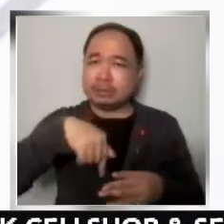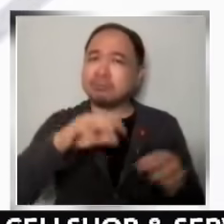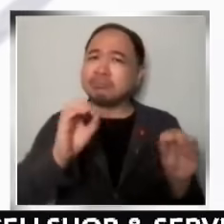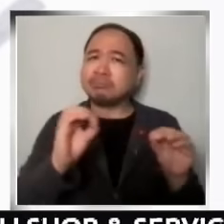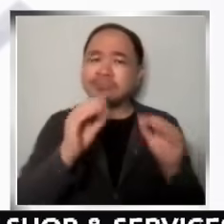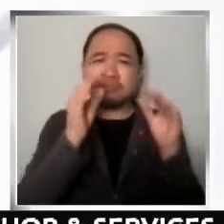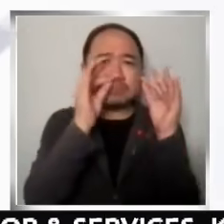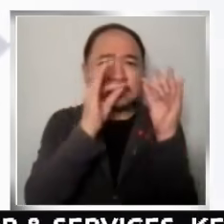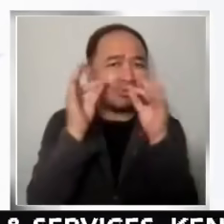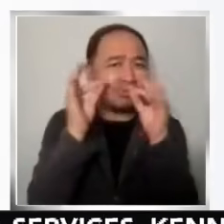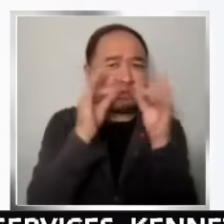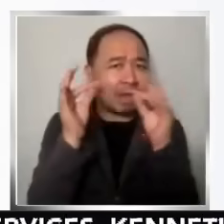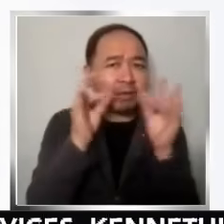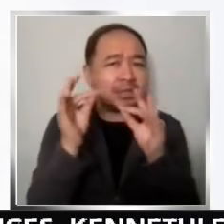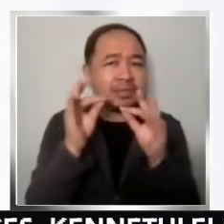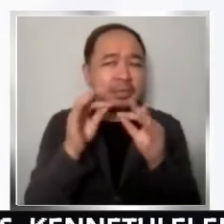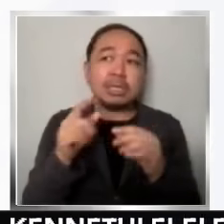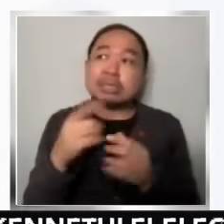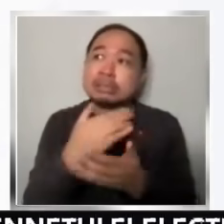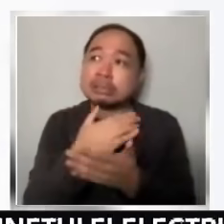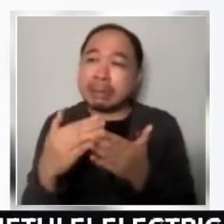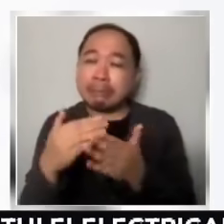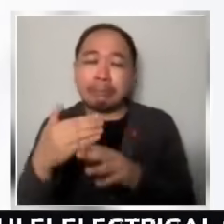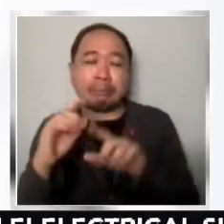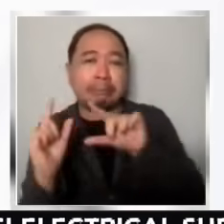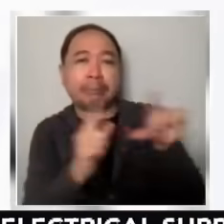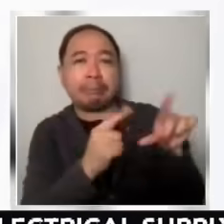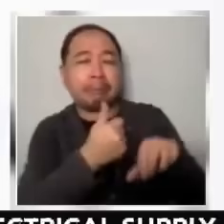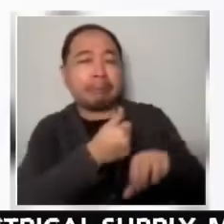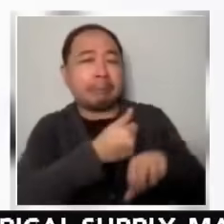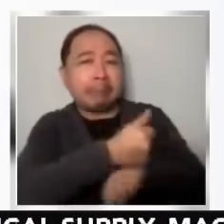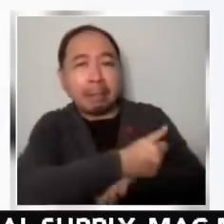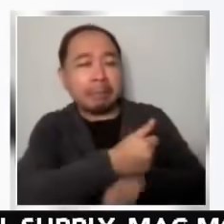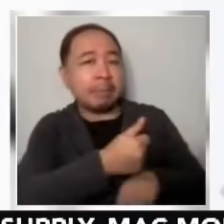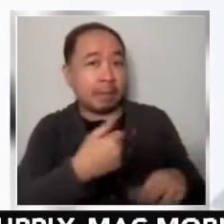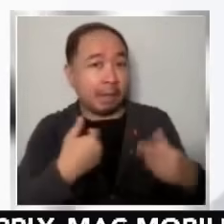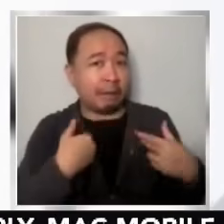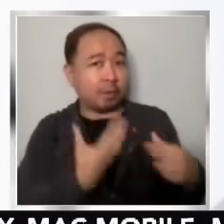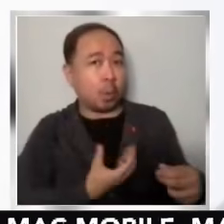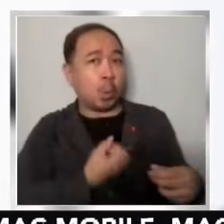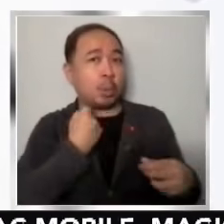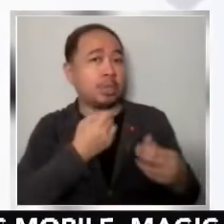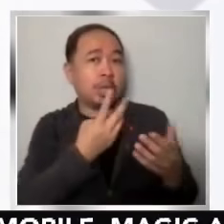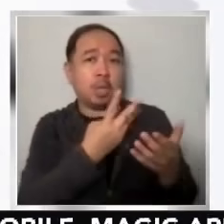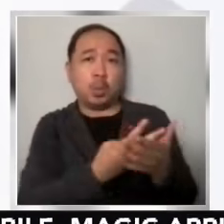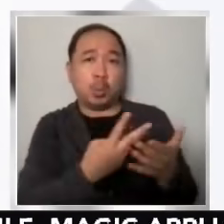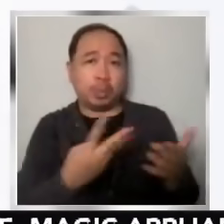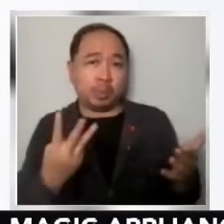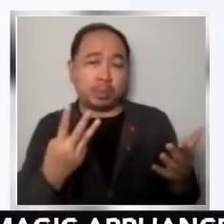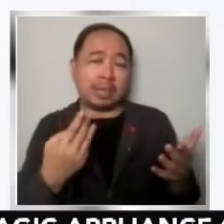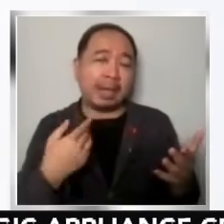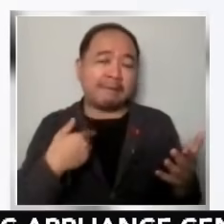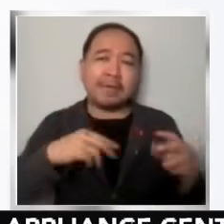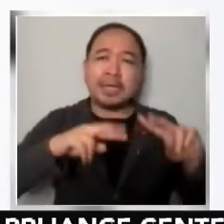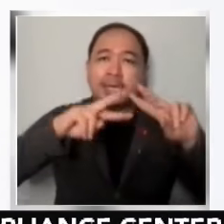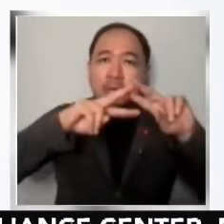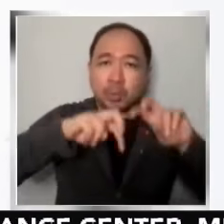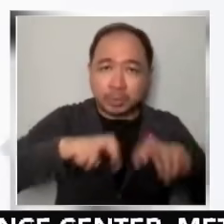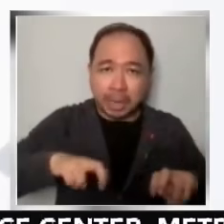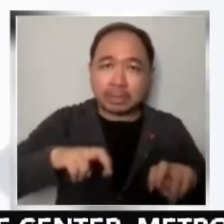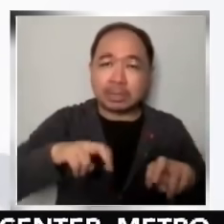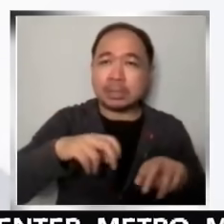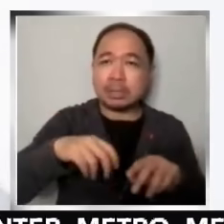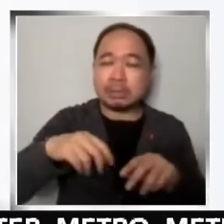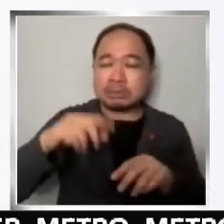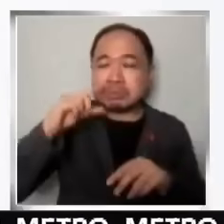mayroon din pong lumalabas na mga allegation na may mga armas, mga intelligence report from the CIDG at sa ibang